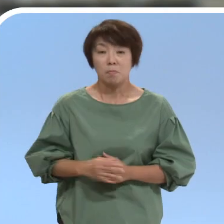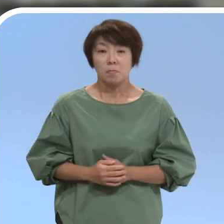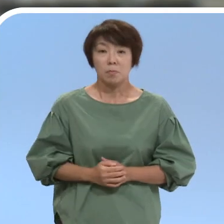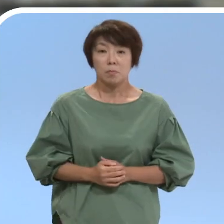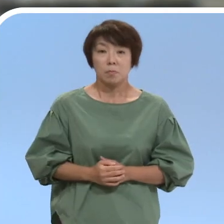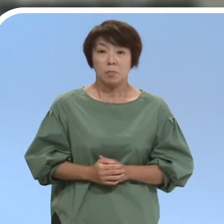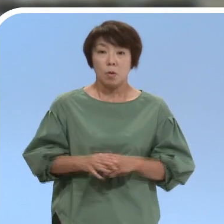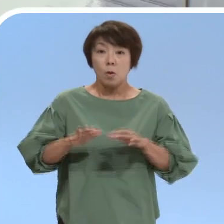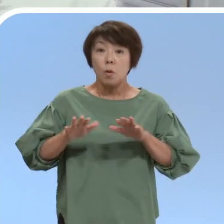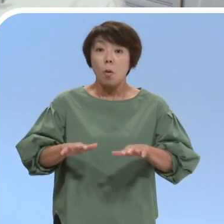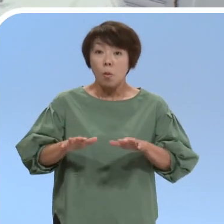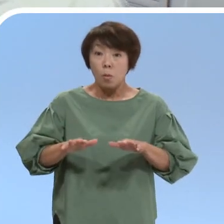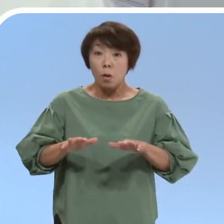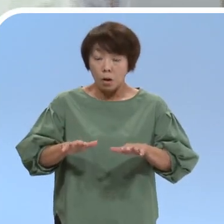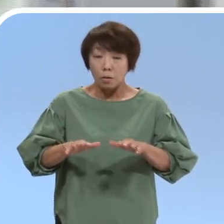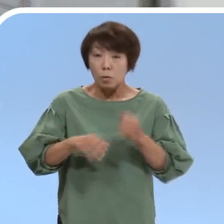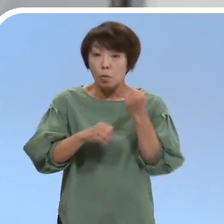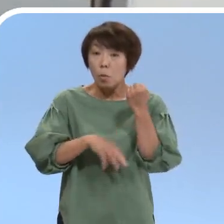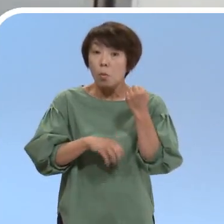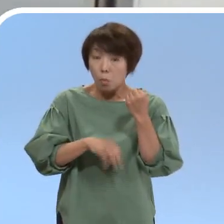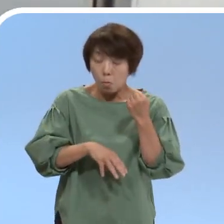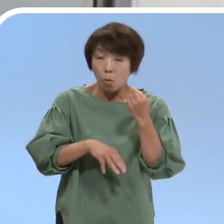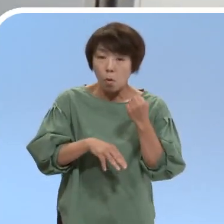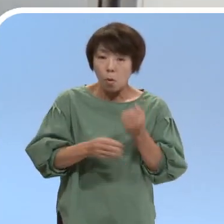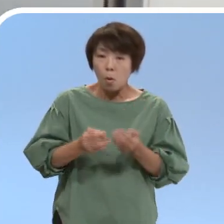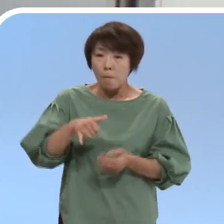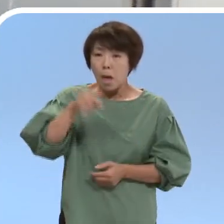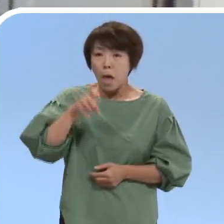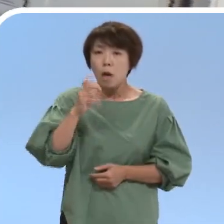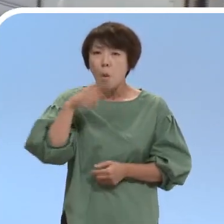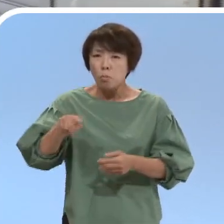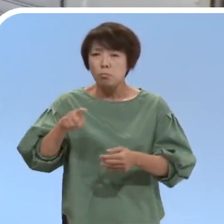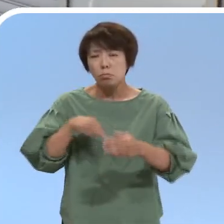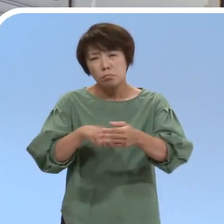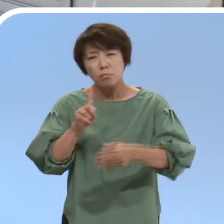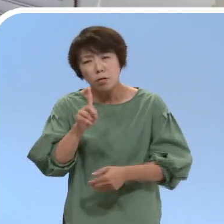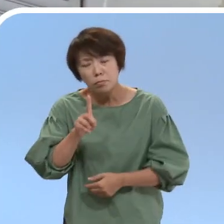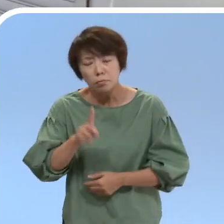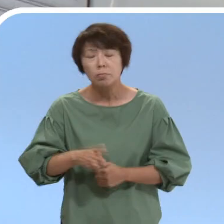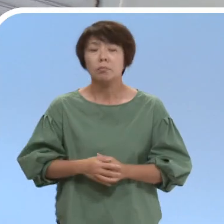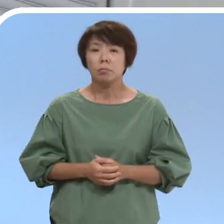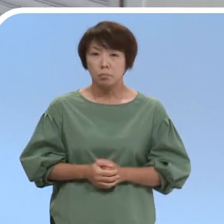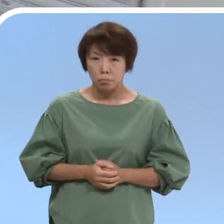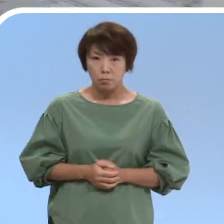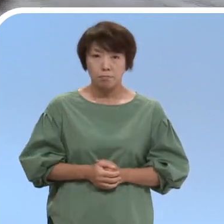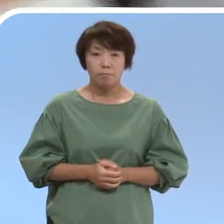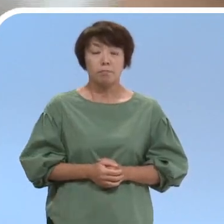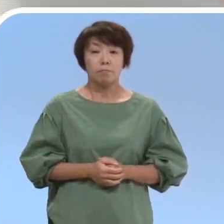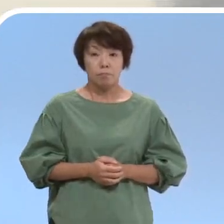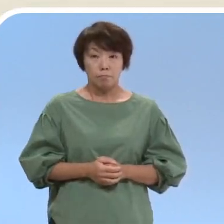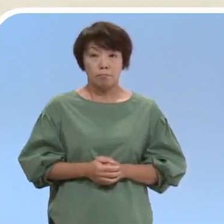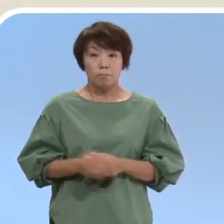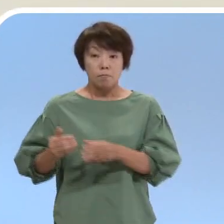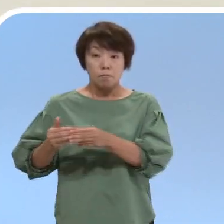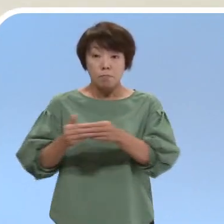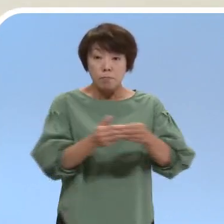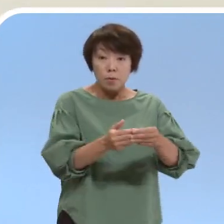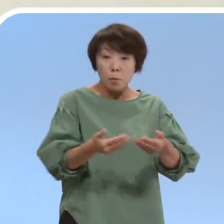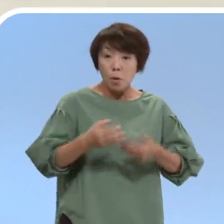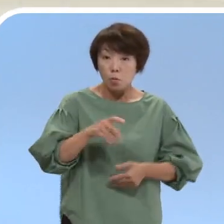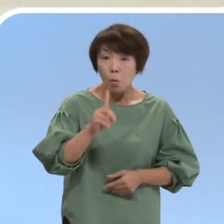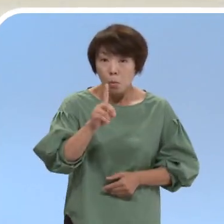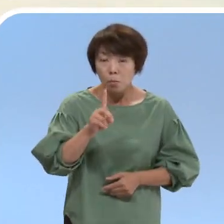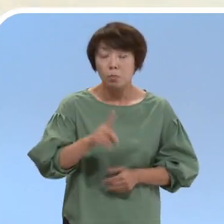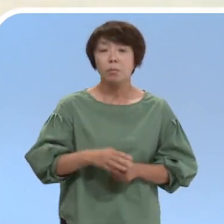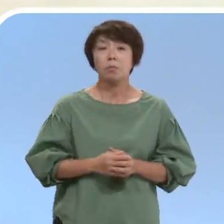ん。 そもそものそのペーロンが何かというのがちょっとわからないんですが、 はい、 そこで見せてくれた